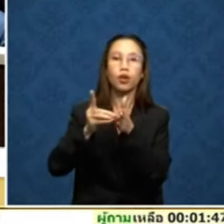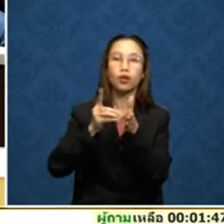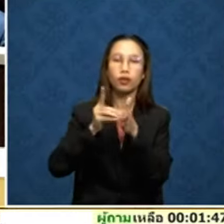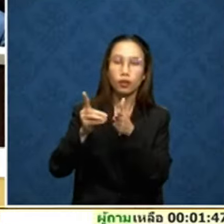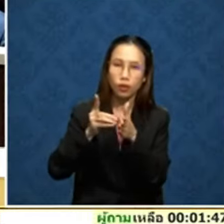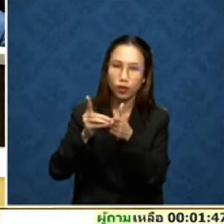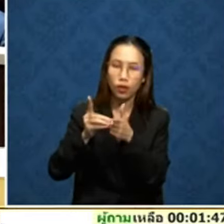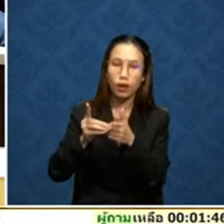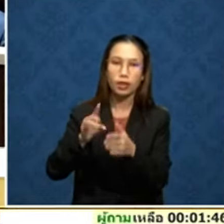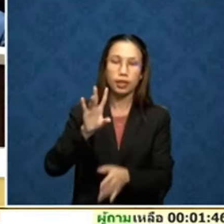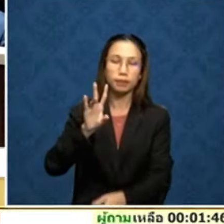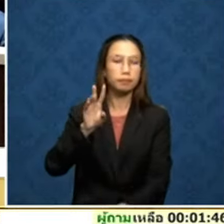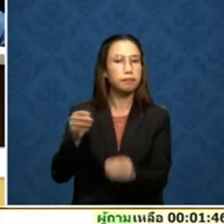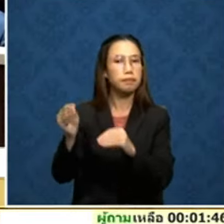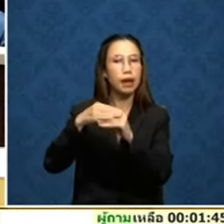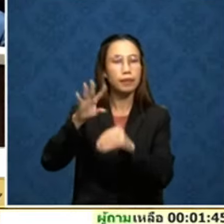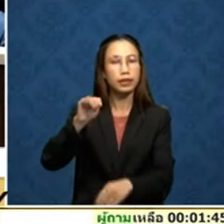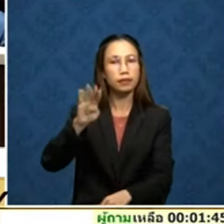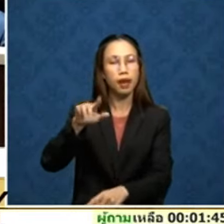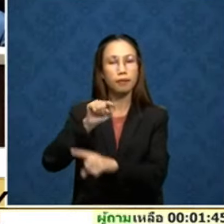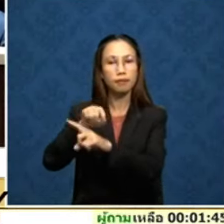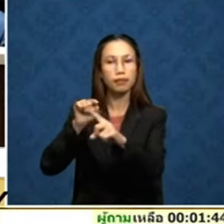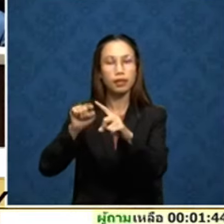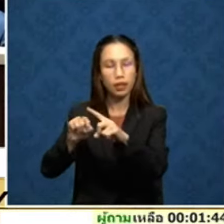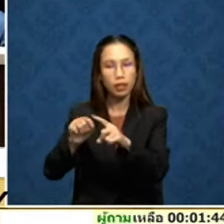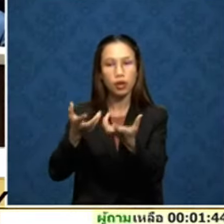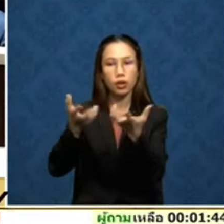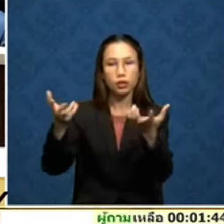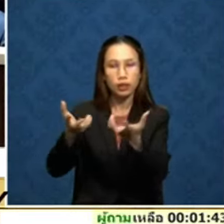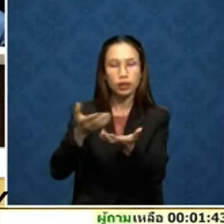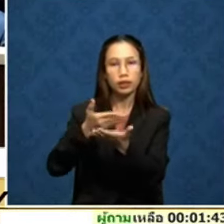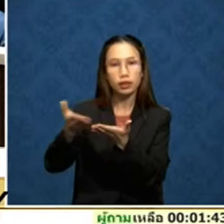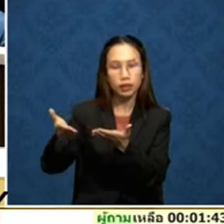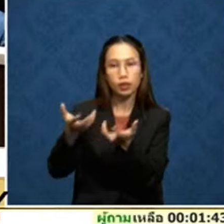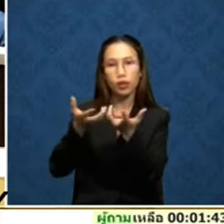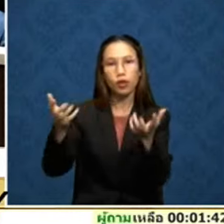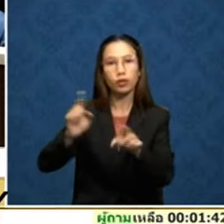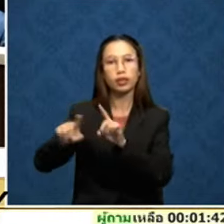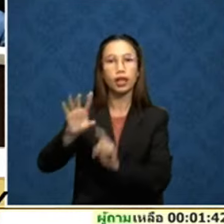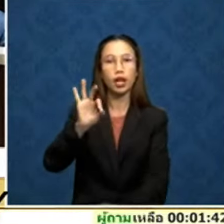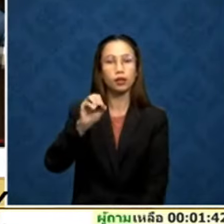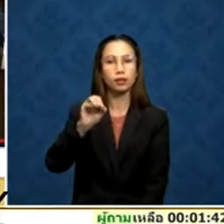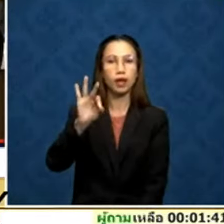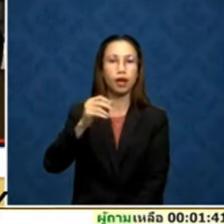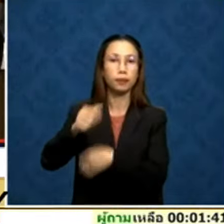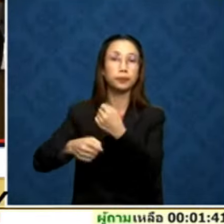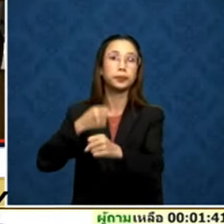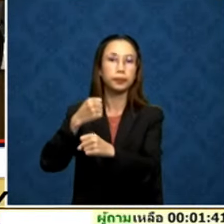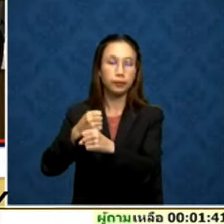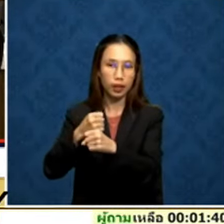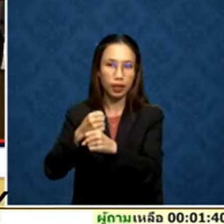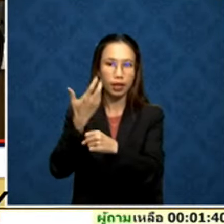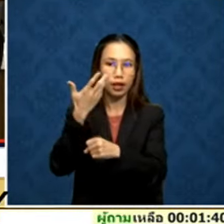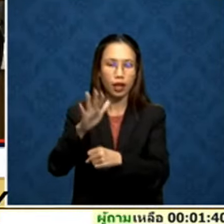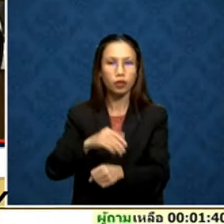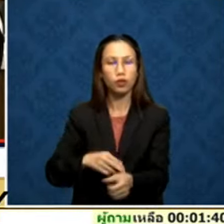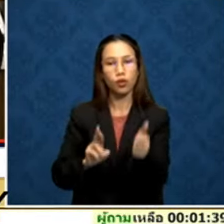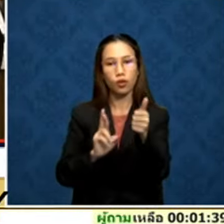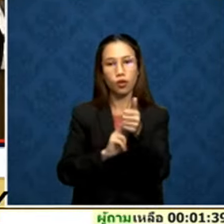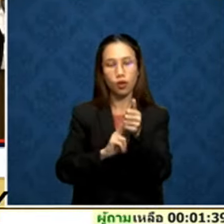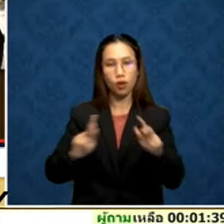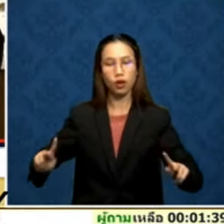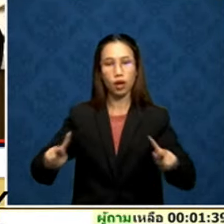49% เป็น 75% เรื่องการให้ต่างชาติถือทรัพย์อิงสิทธิ์นะหรือว่าซิลลิสโฮได้99ปีนะคะท่านระดับรัฐมนตรีช่วยว่าการกระทรว